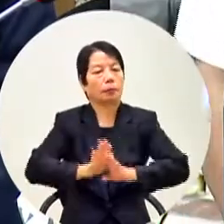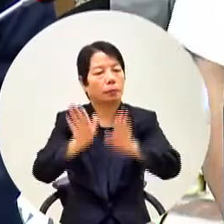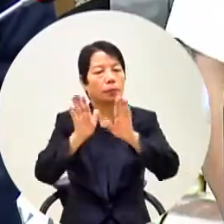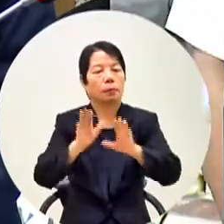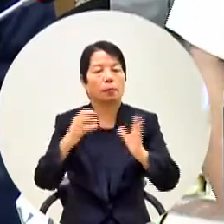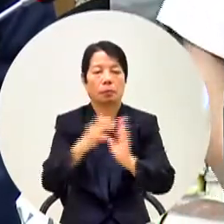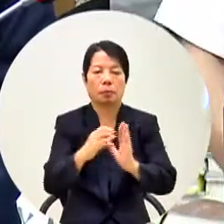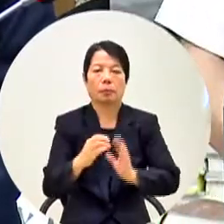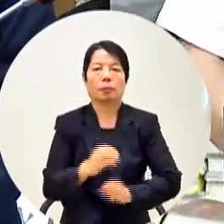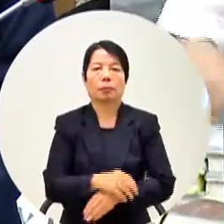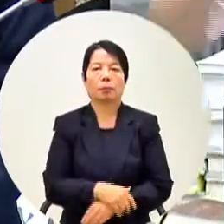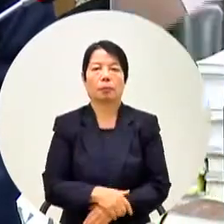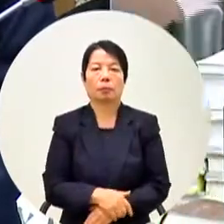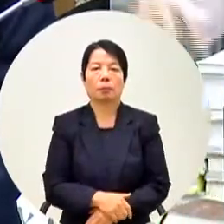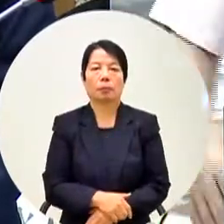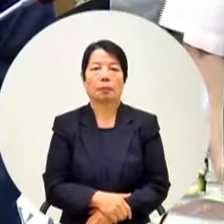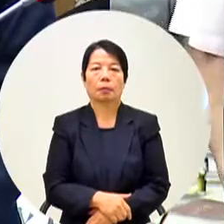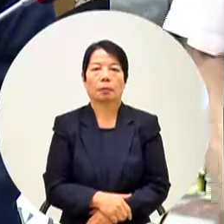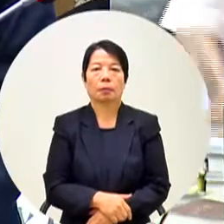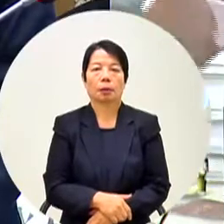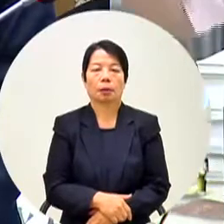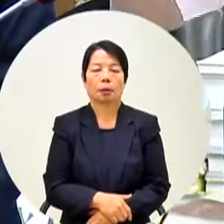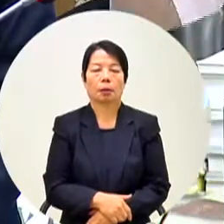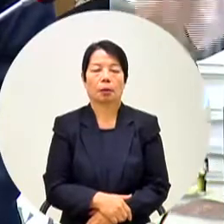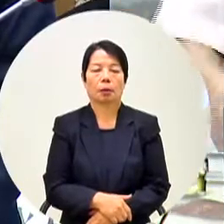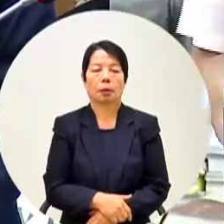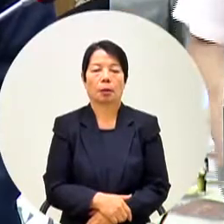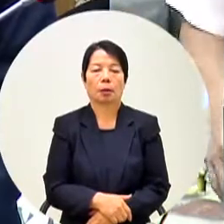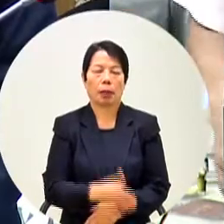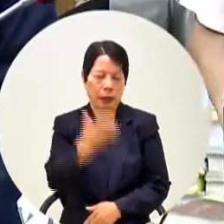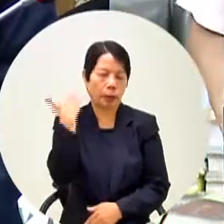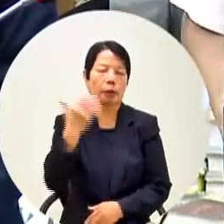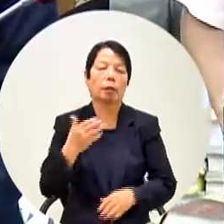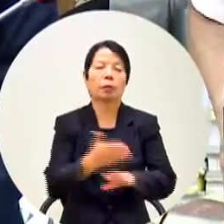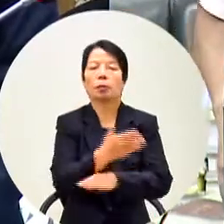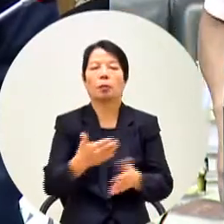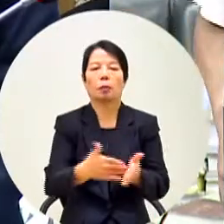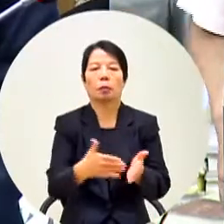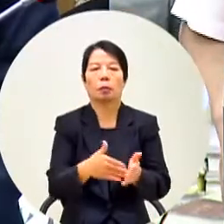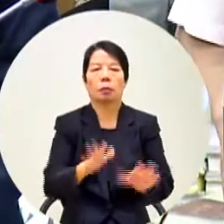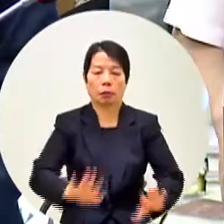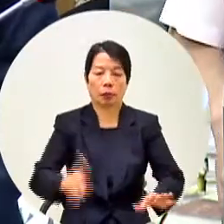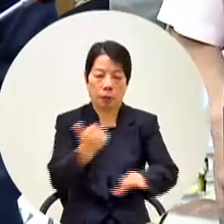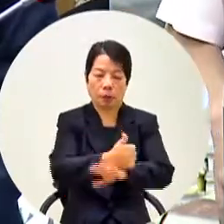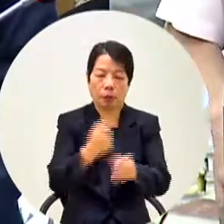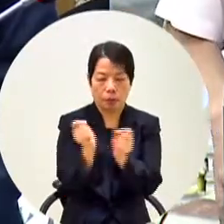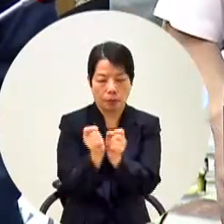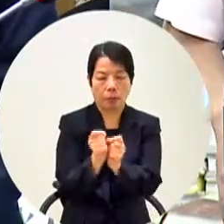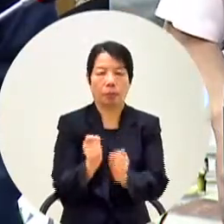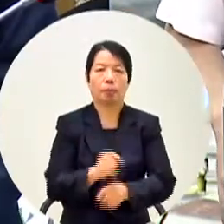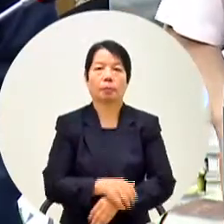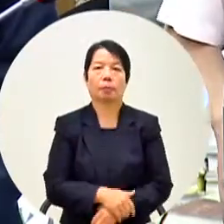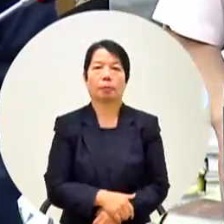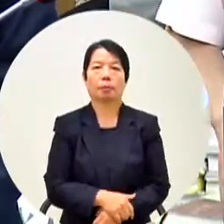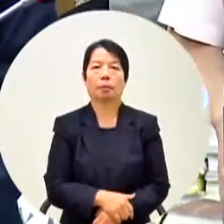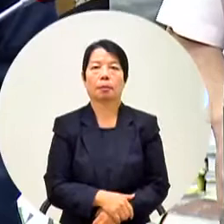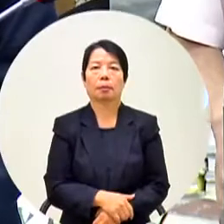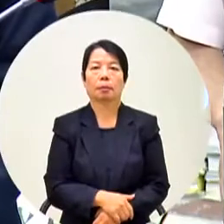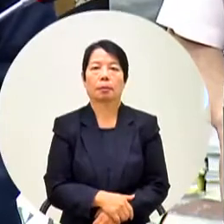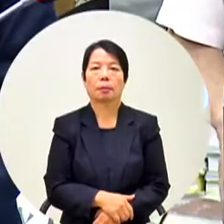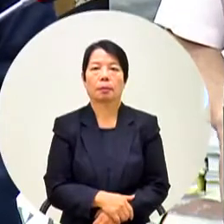哦，我希望过去就过去，恁大家接手无几个月。哦，慢